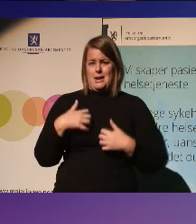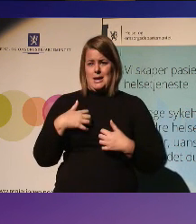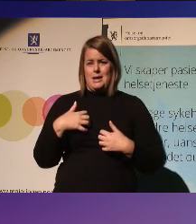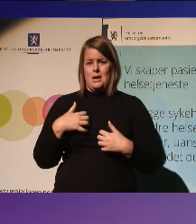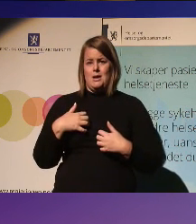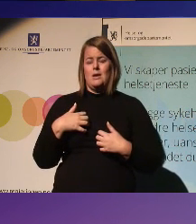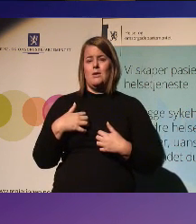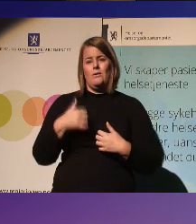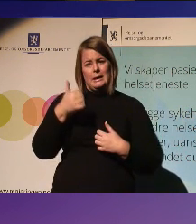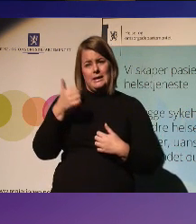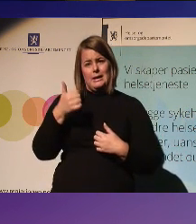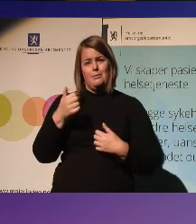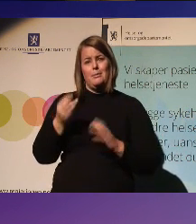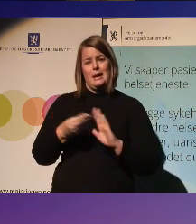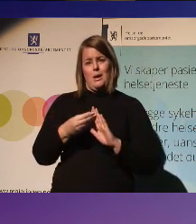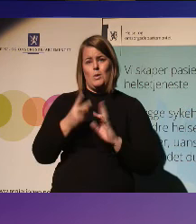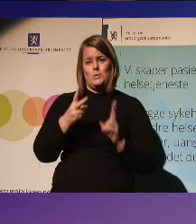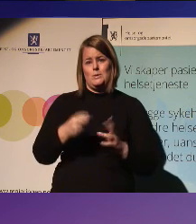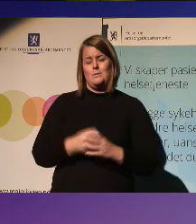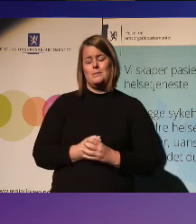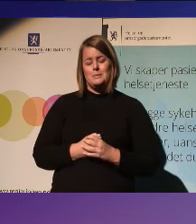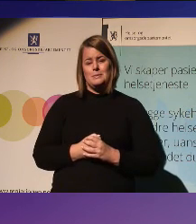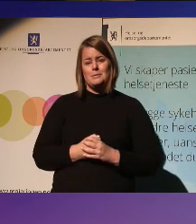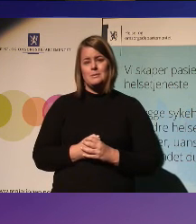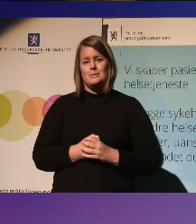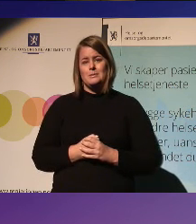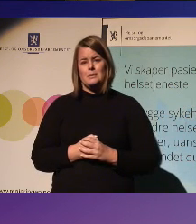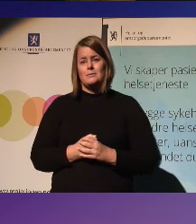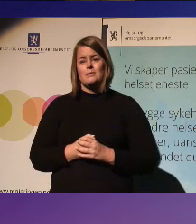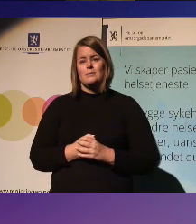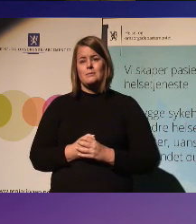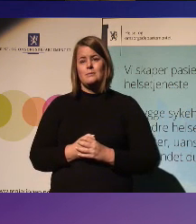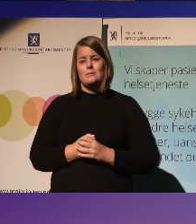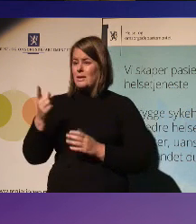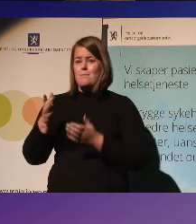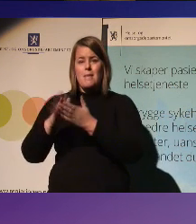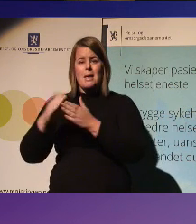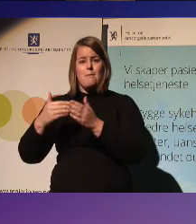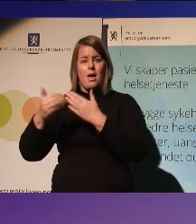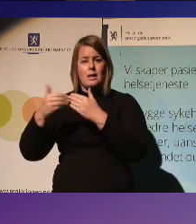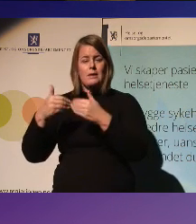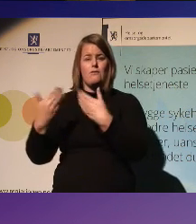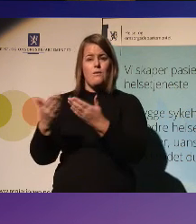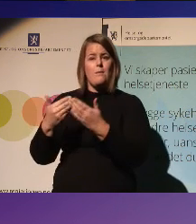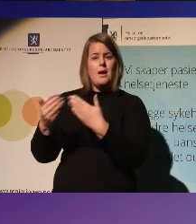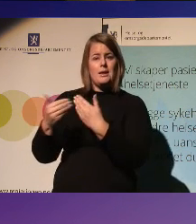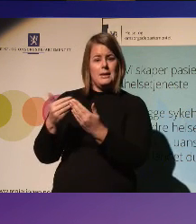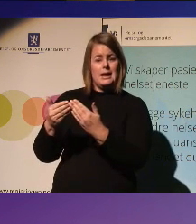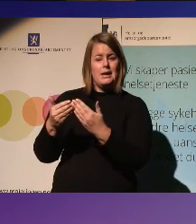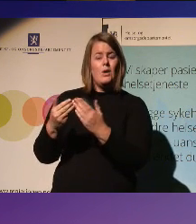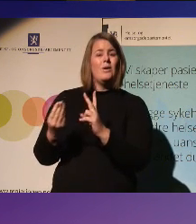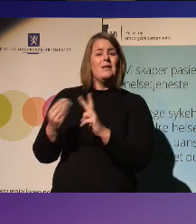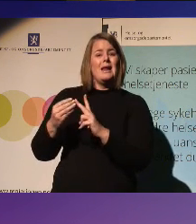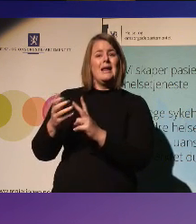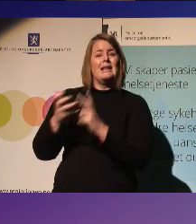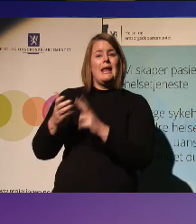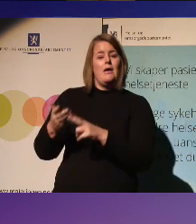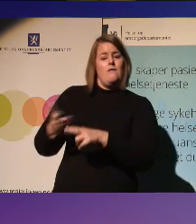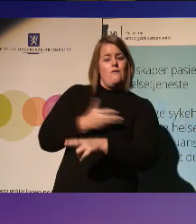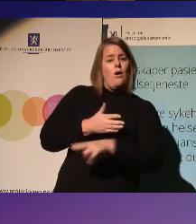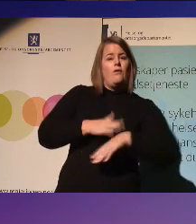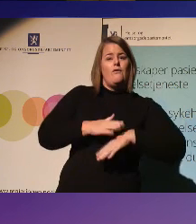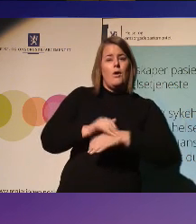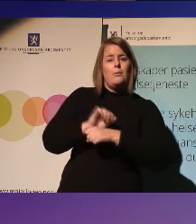I bidrag også når man ser på de som inne I et behandlingsforløp, men også trenger forebyggende tiltak for å